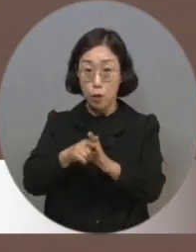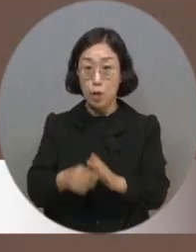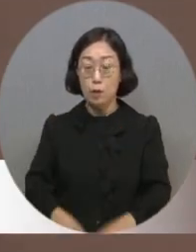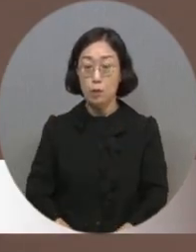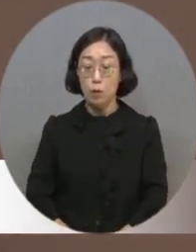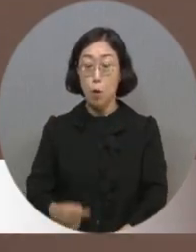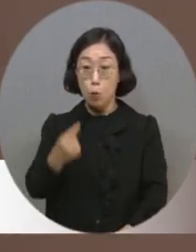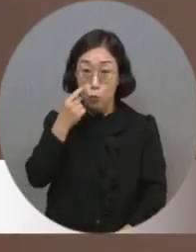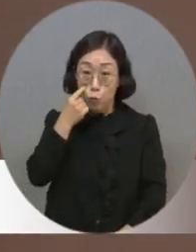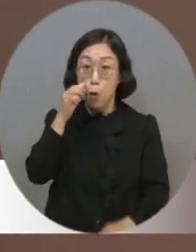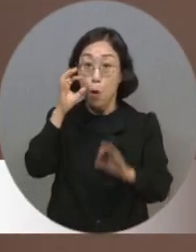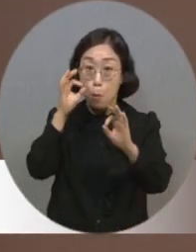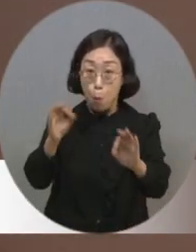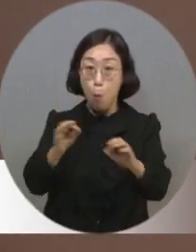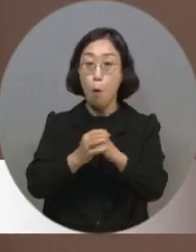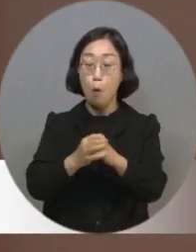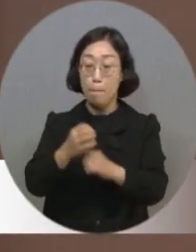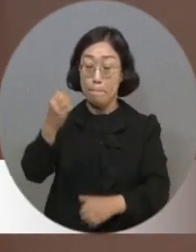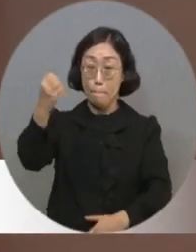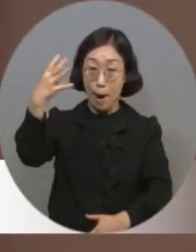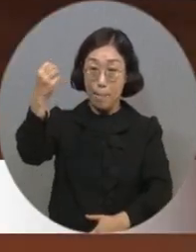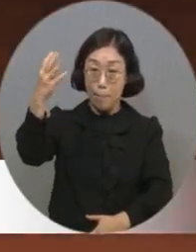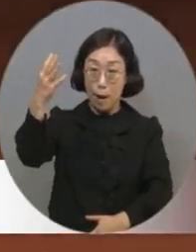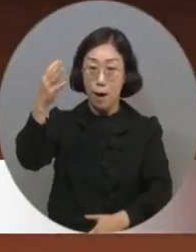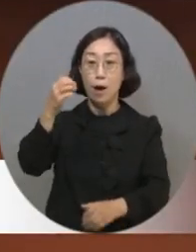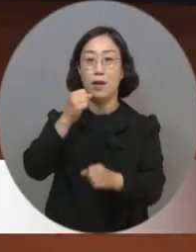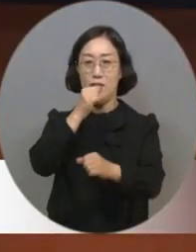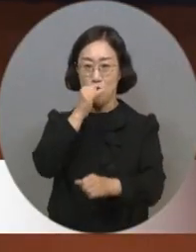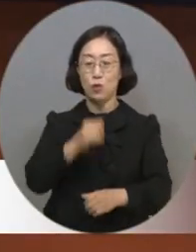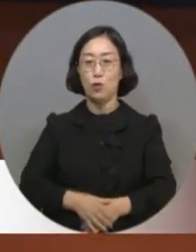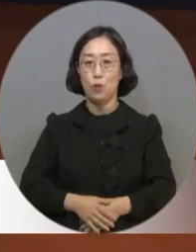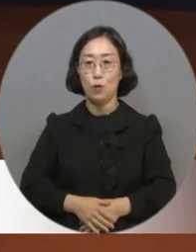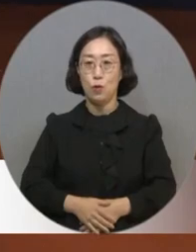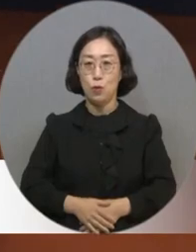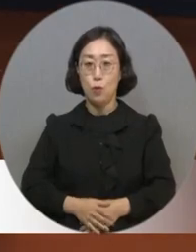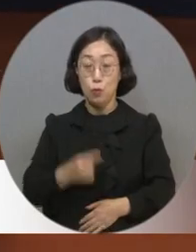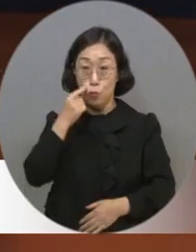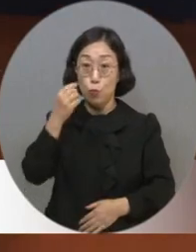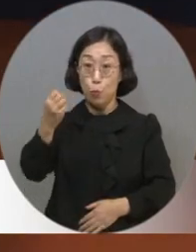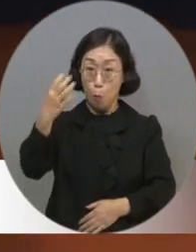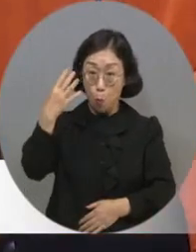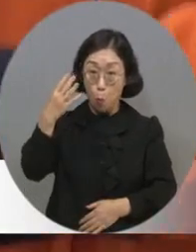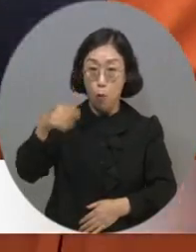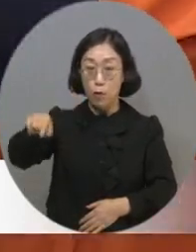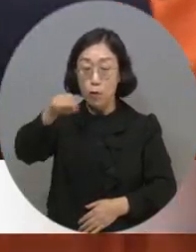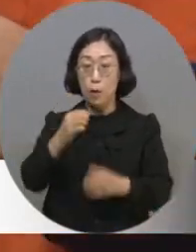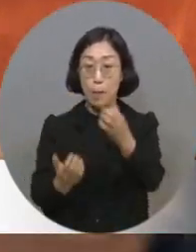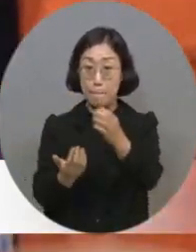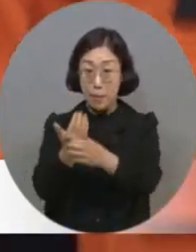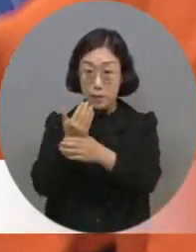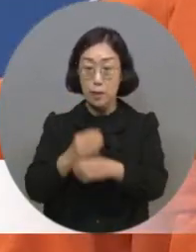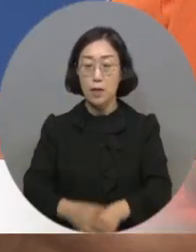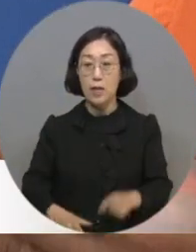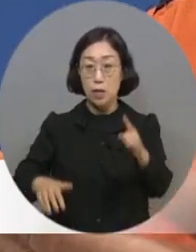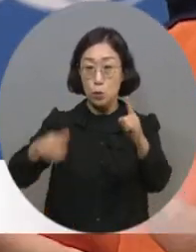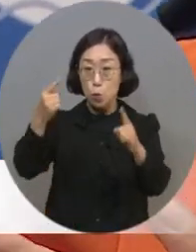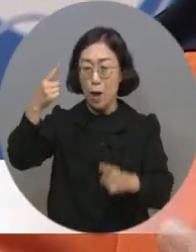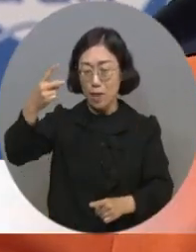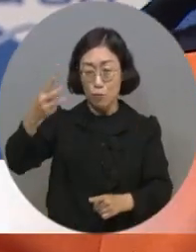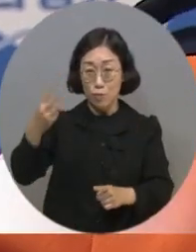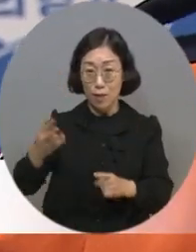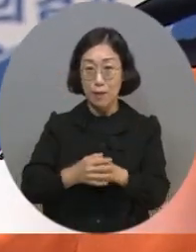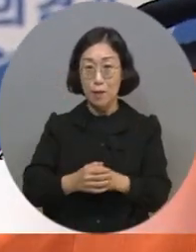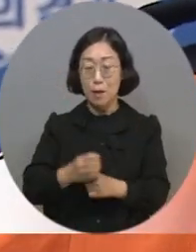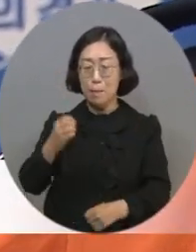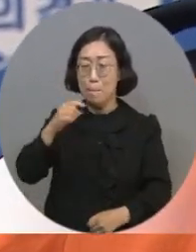시각경보 기능이 내장된 화재 경보기가 있습니다. 시각경보형 화재감지기는 1초에 3회 이상 발광하는